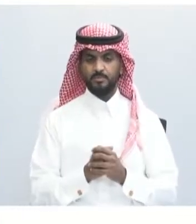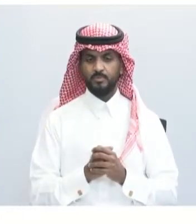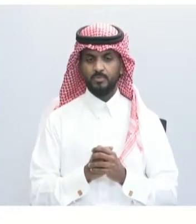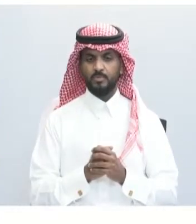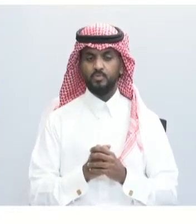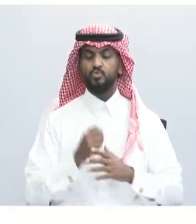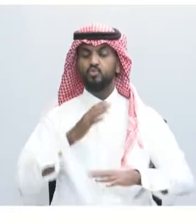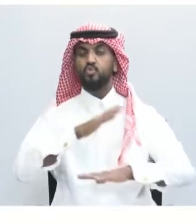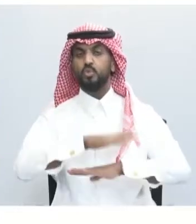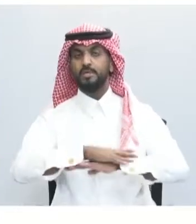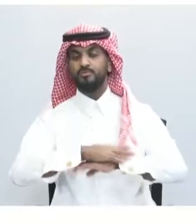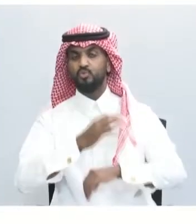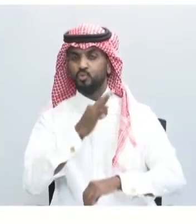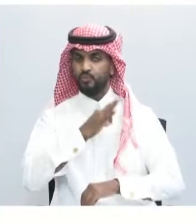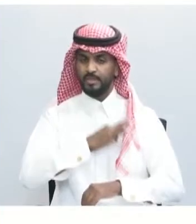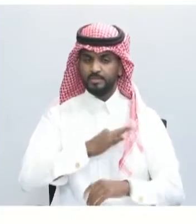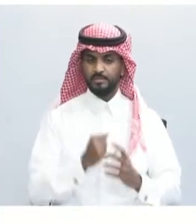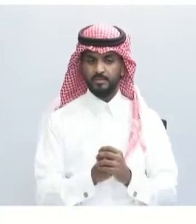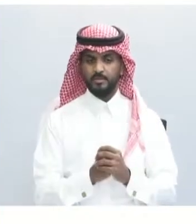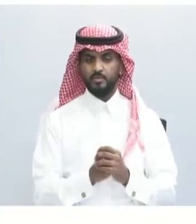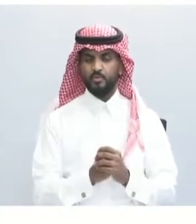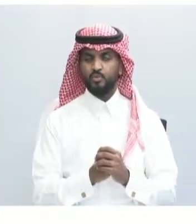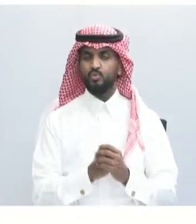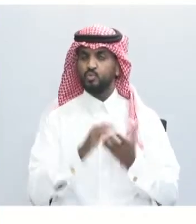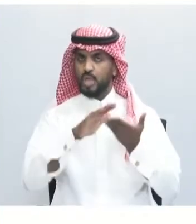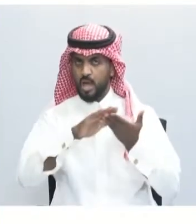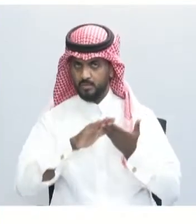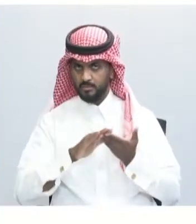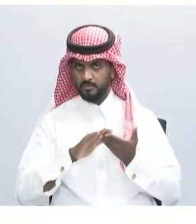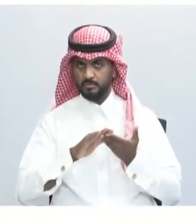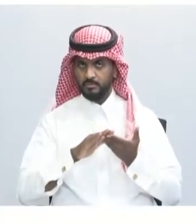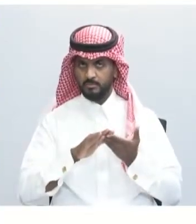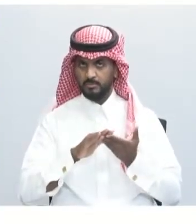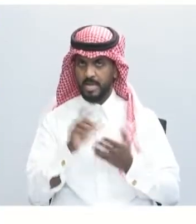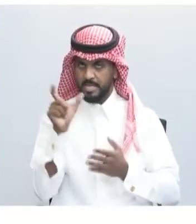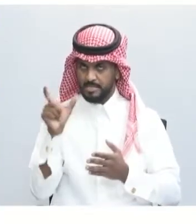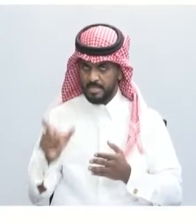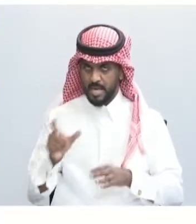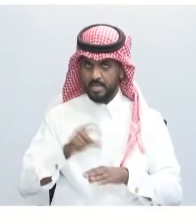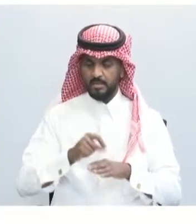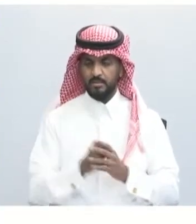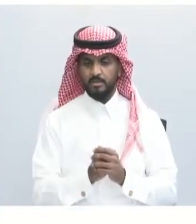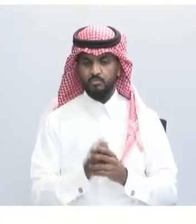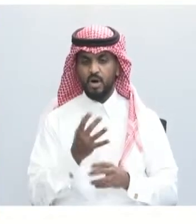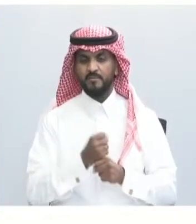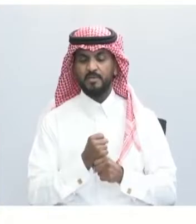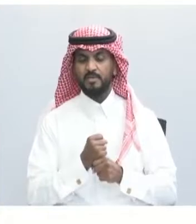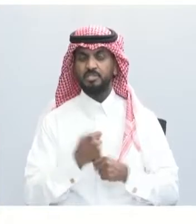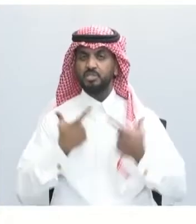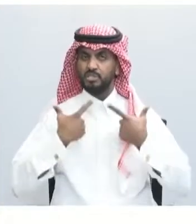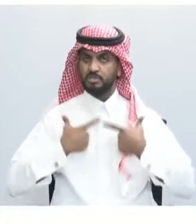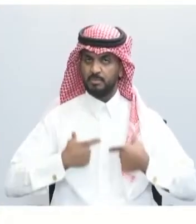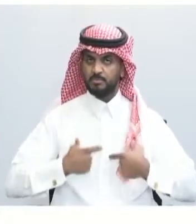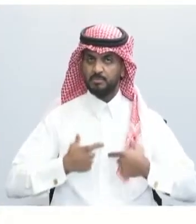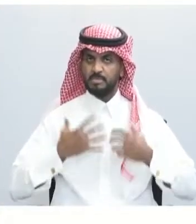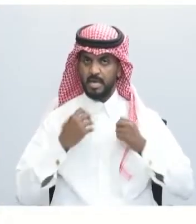سلوكيات تفيد وتساعد الانسان على المحافظه على جسمه